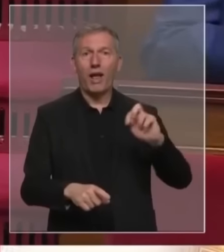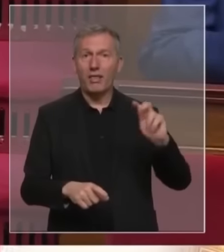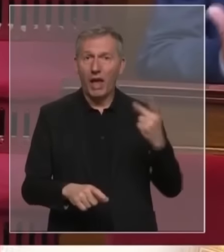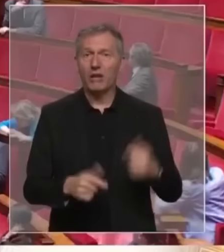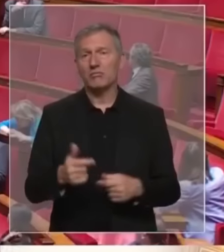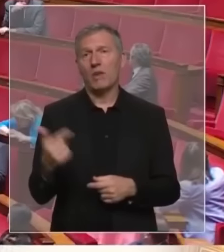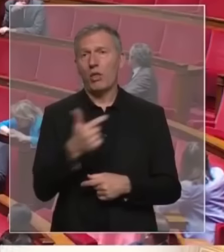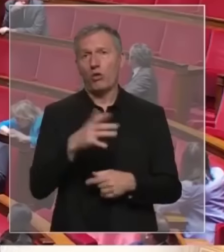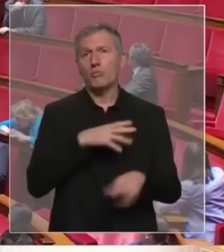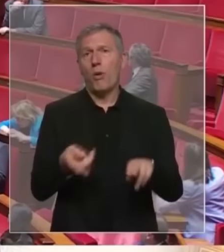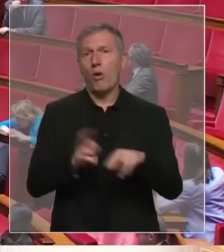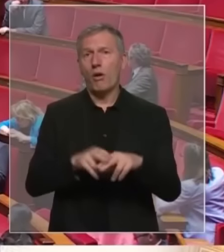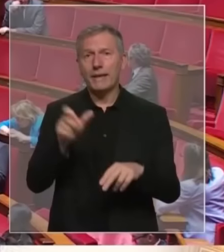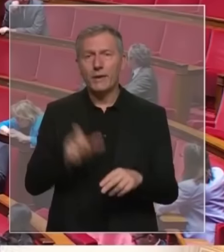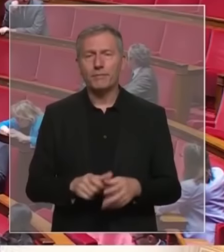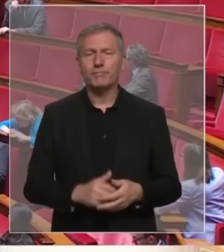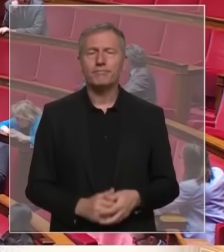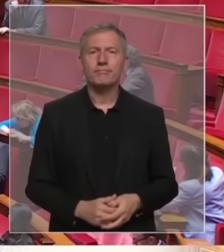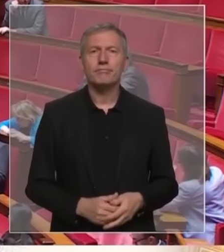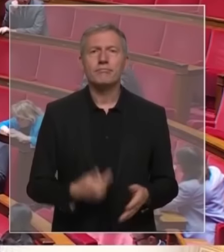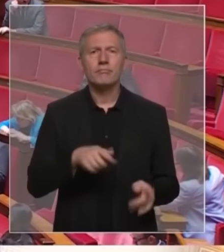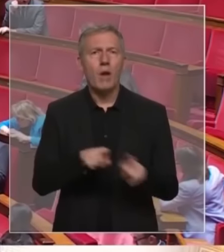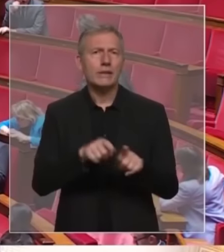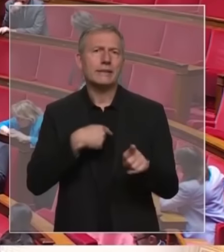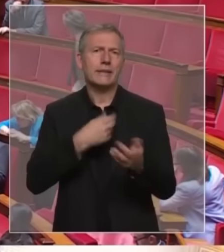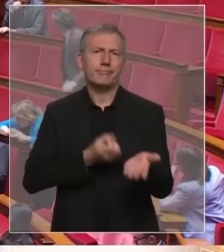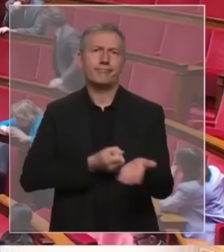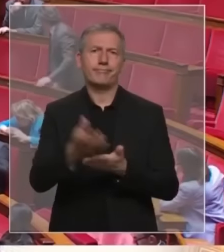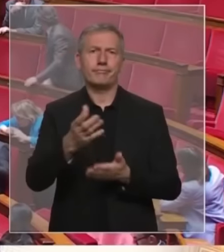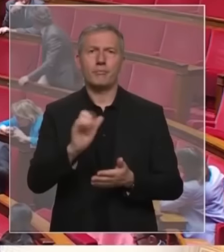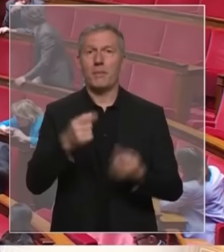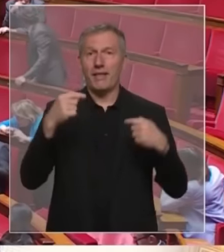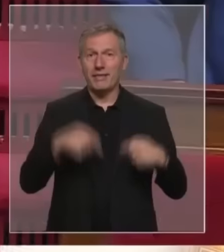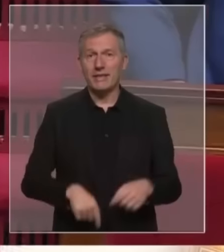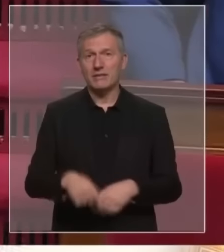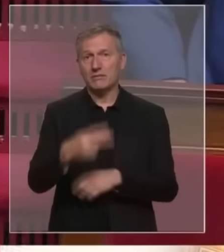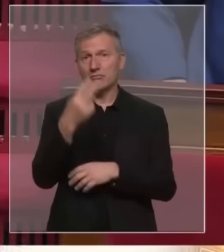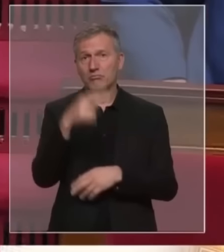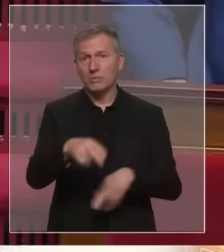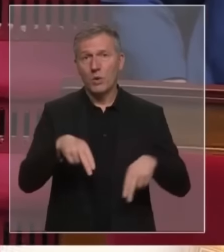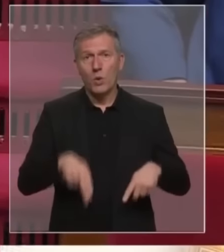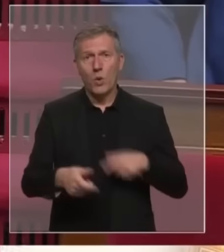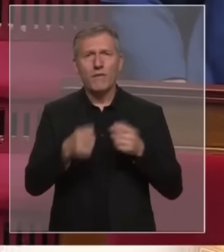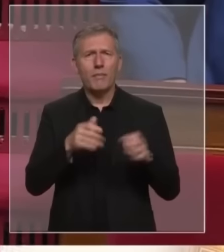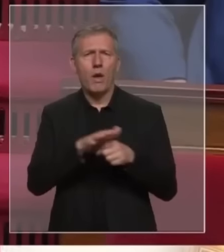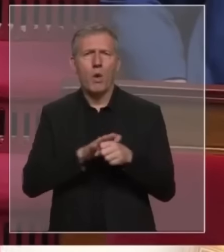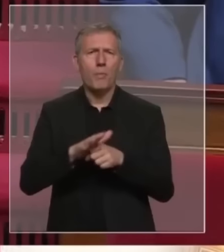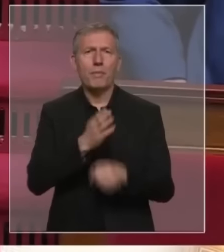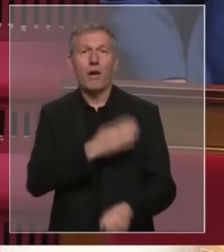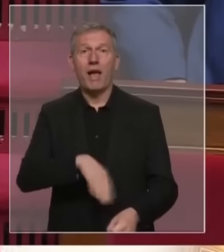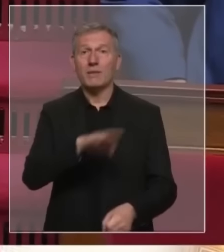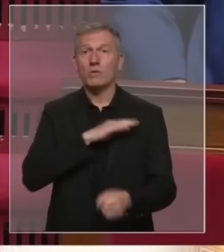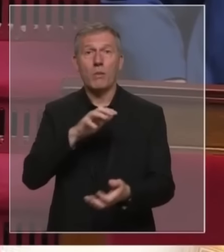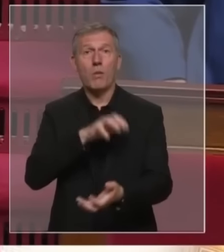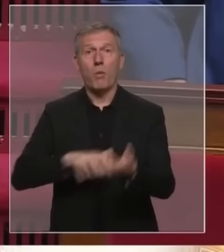un proche et je tiens à vous rappeler monsieur le Premier ministre que votre gouvernement est entièrement responsable des tragédies qui